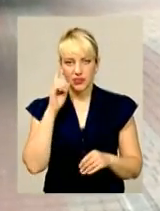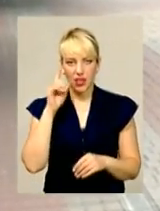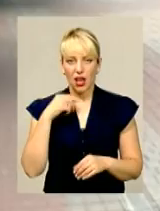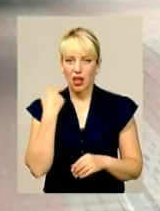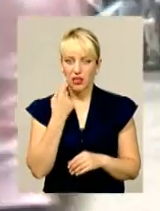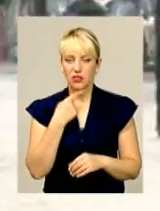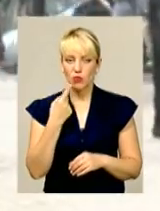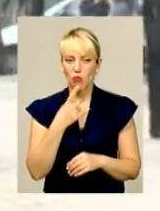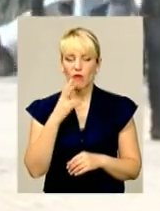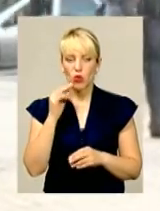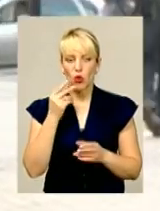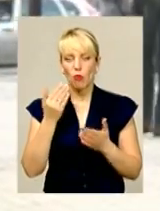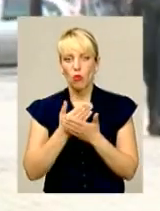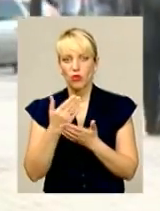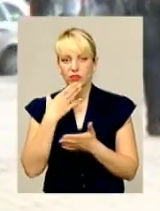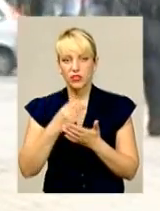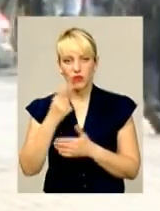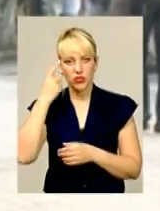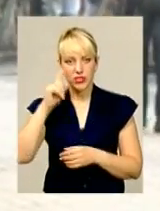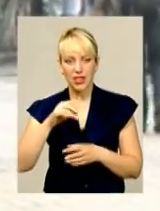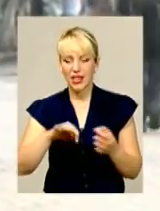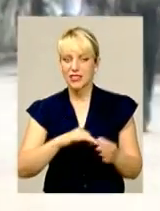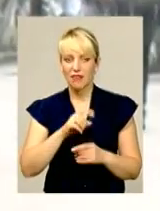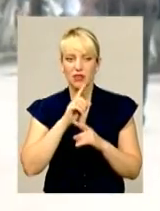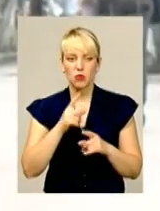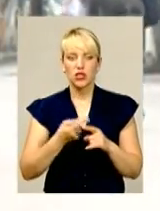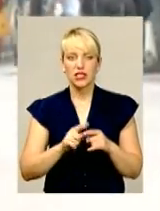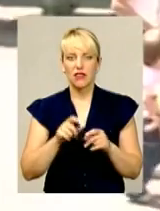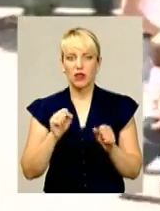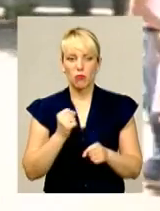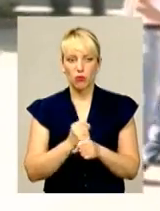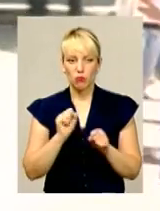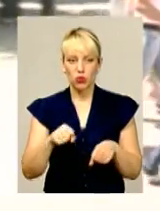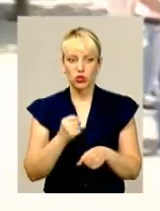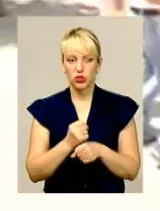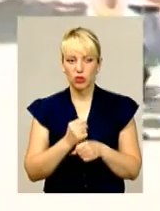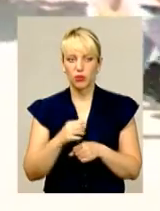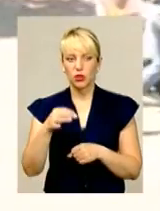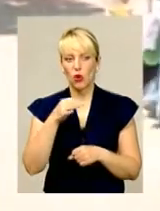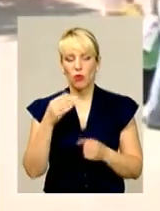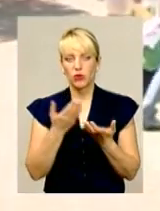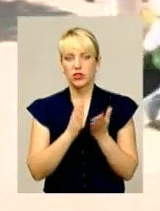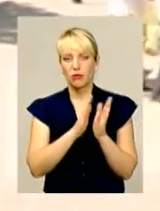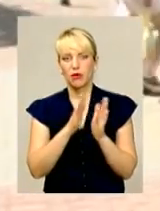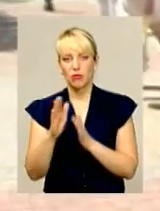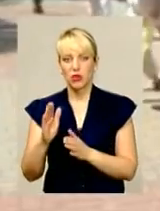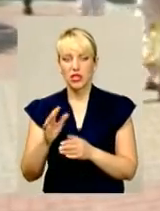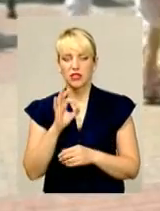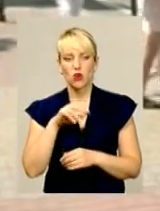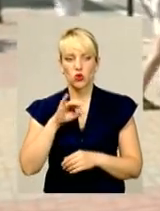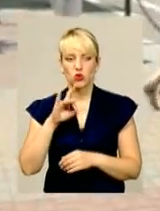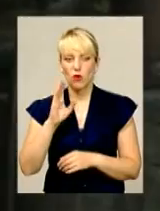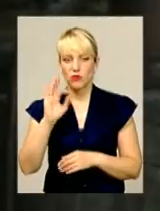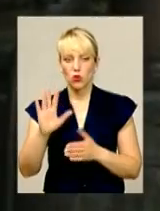зізнається, поновити свої знання зайвим ніколи не буде. І зробити це вона може в обласній бібліотеці імені Островського абсолютно безкоштовно.